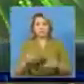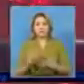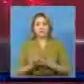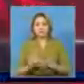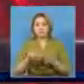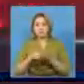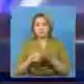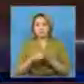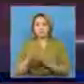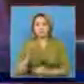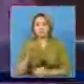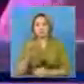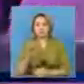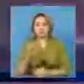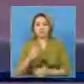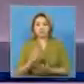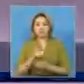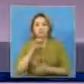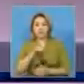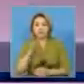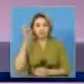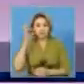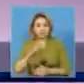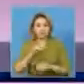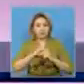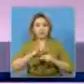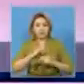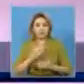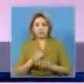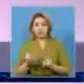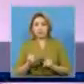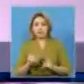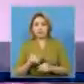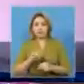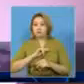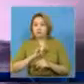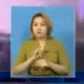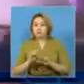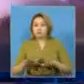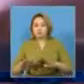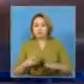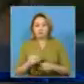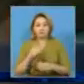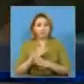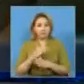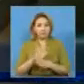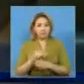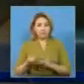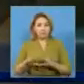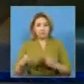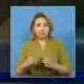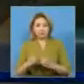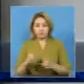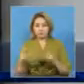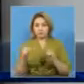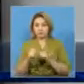расположен кабинет Монтессори. Здесь профессиональные психологи работают над тем, чтобы стимулировать ребенка и адаптировать его к обществу.